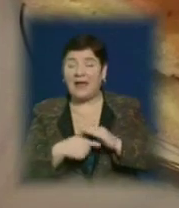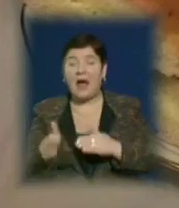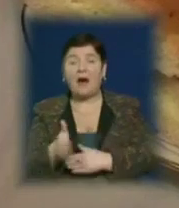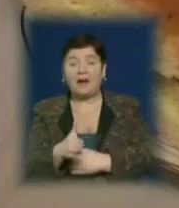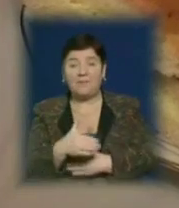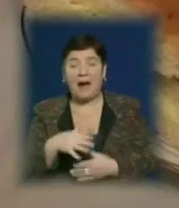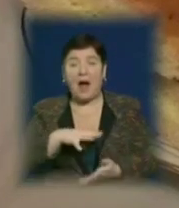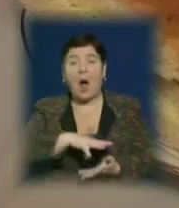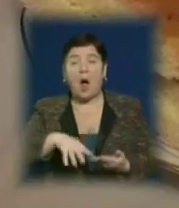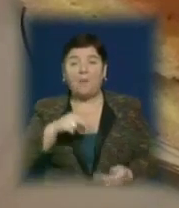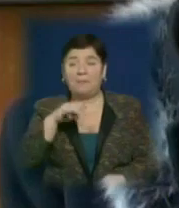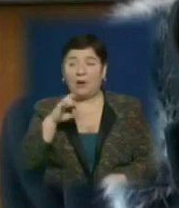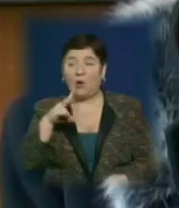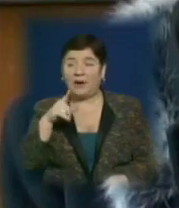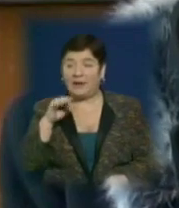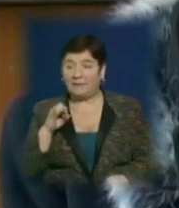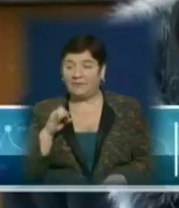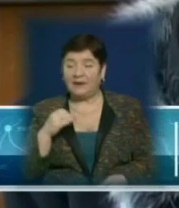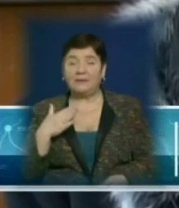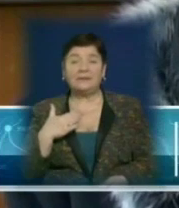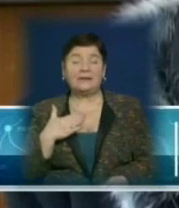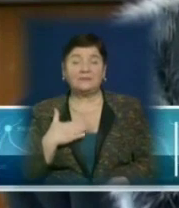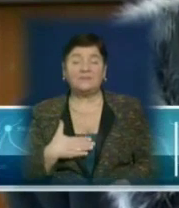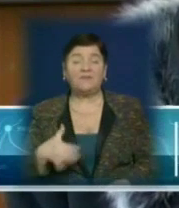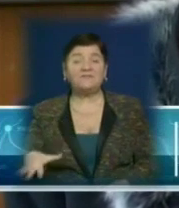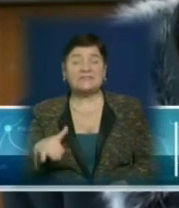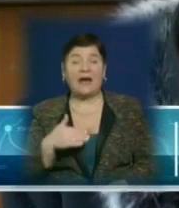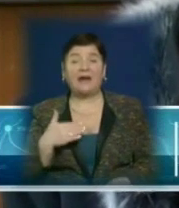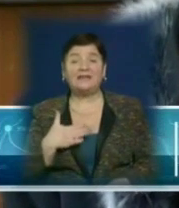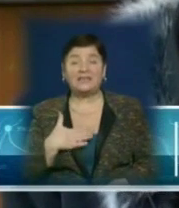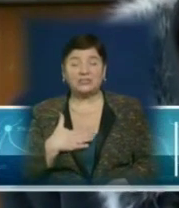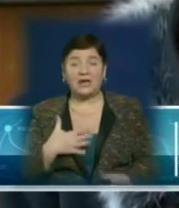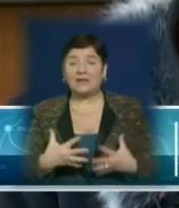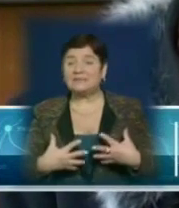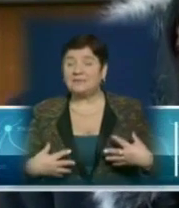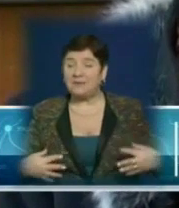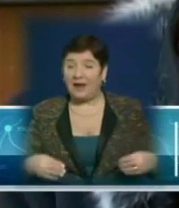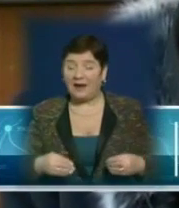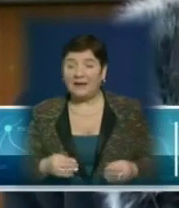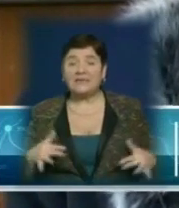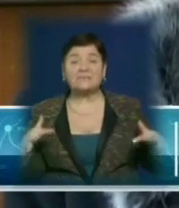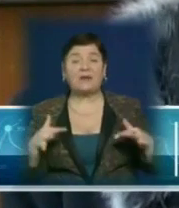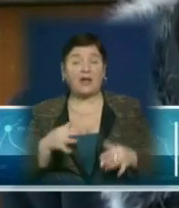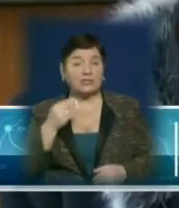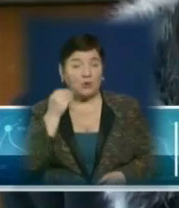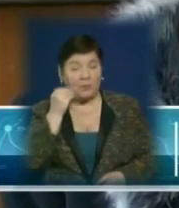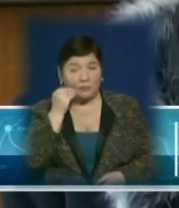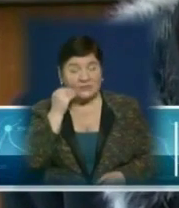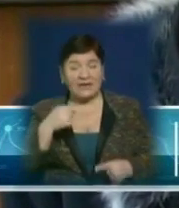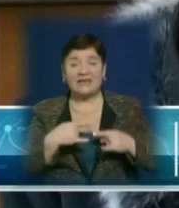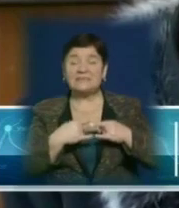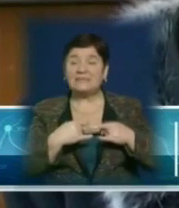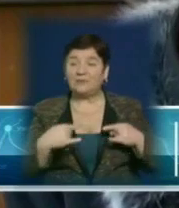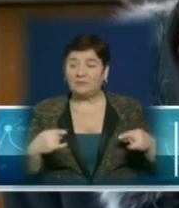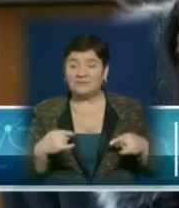пироги. Збираємося все в нашій старій мамі. Вся наша велика родина збирається у бабусі. На стіл кладемо